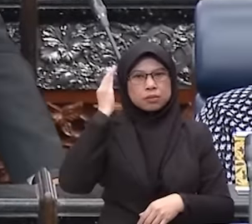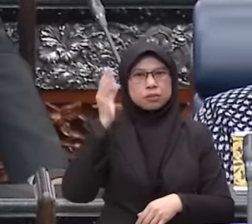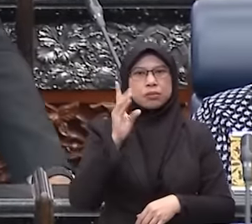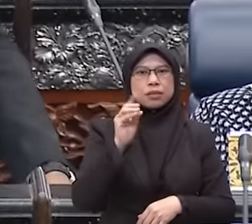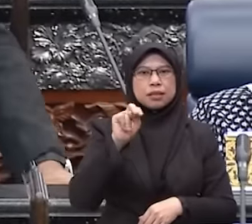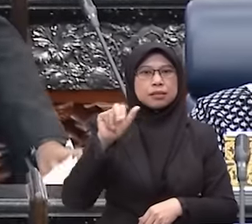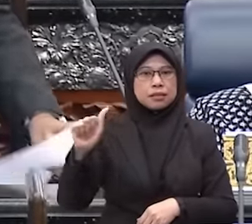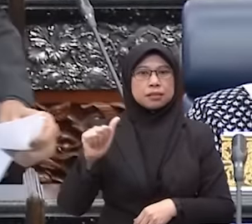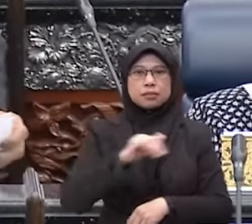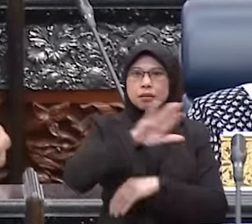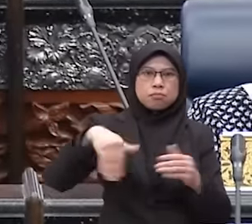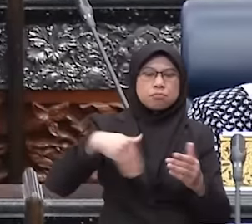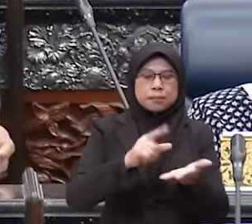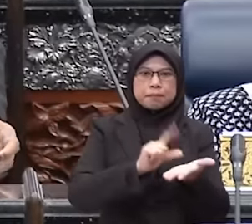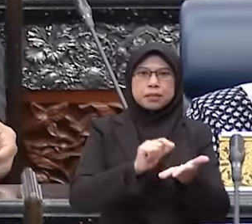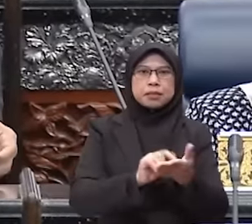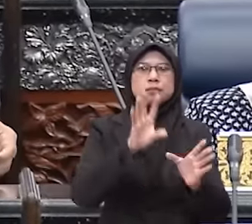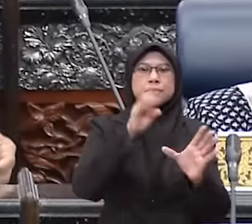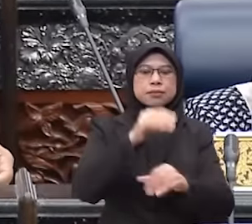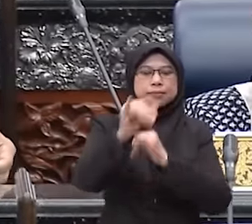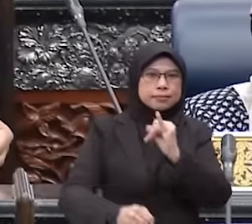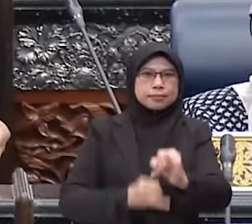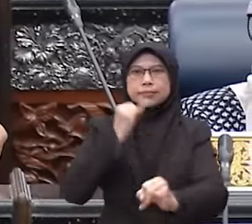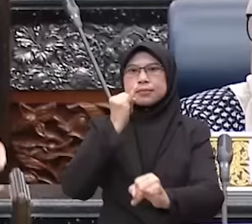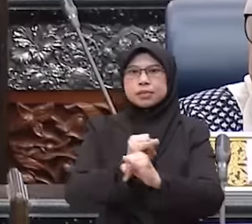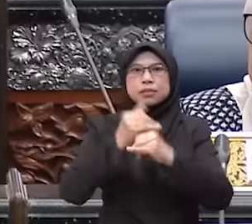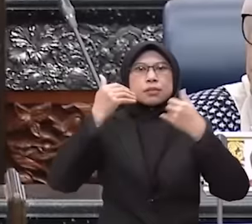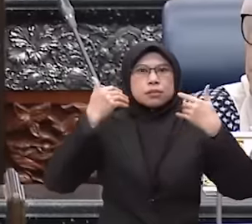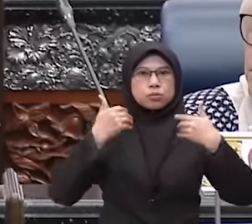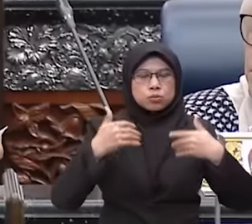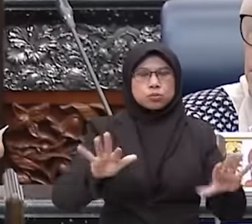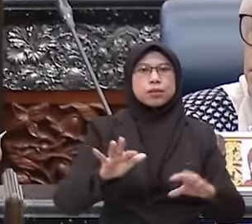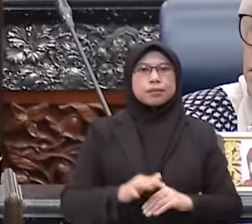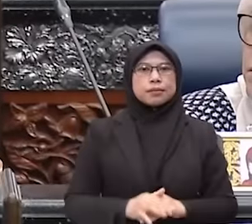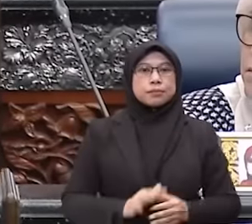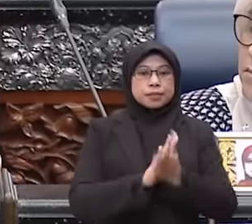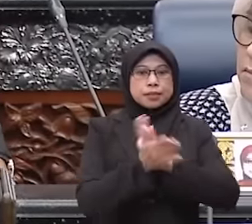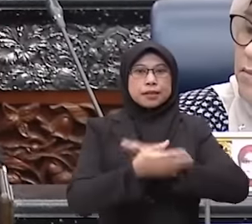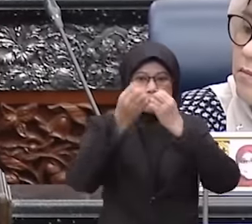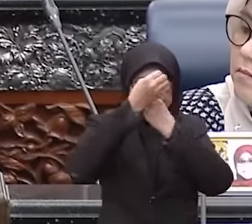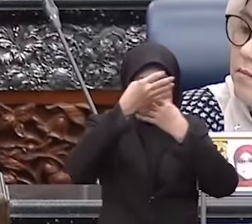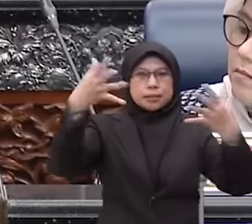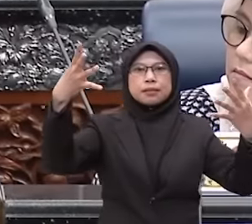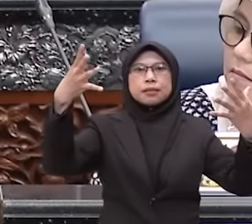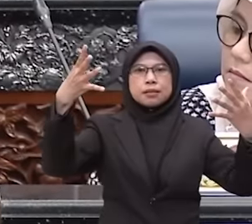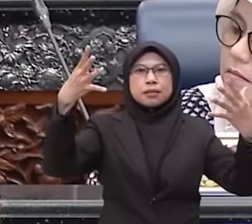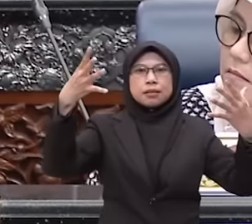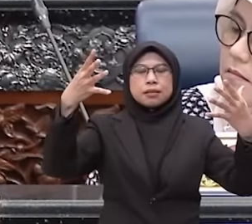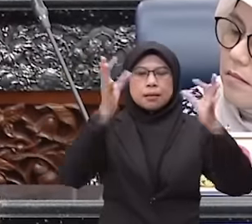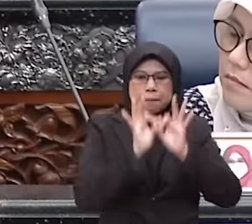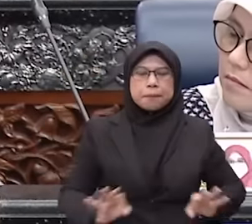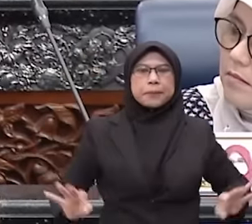semua media-media termasuk media antarabangsa telah menjadikan berita ini sebagai satu berita yang paling